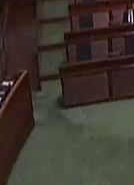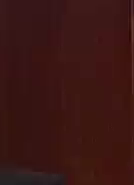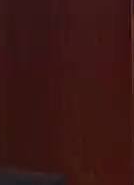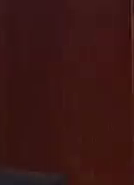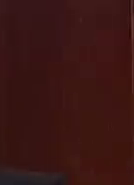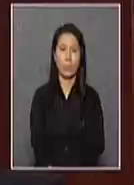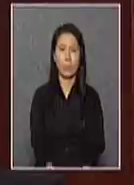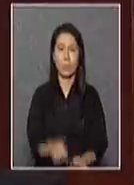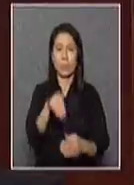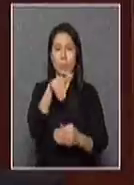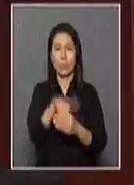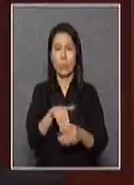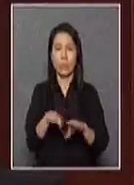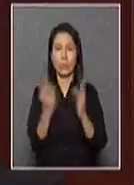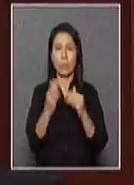開始表決。